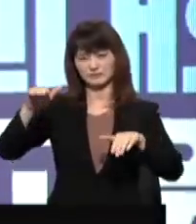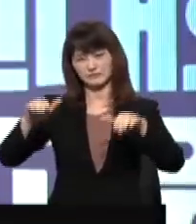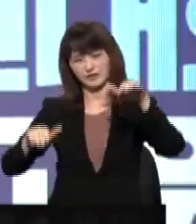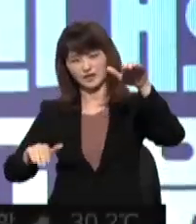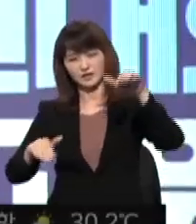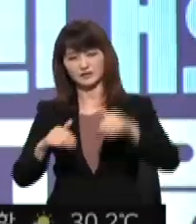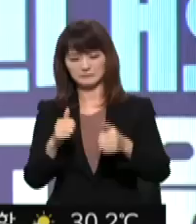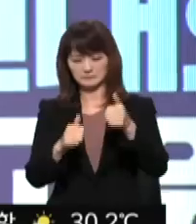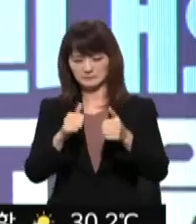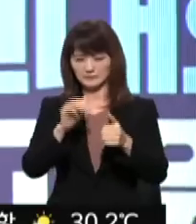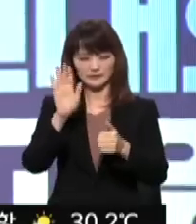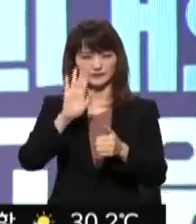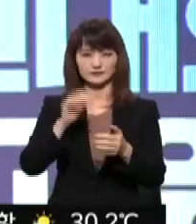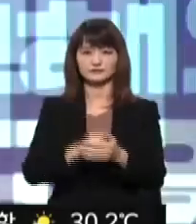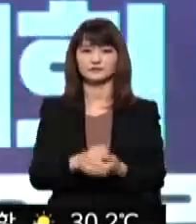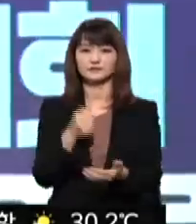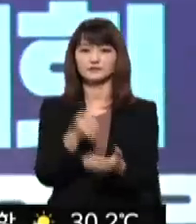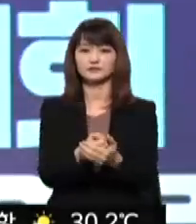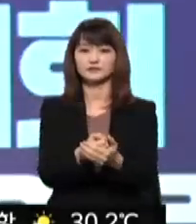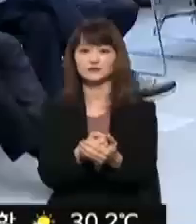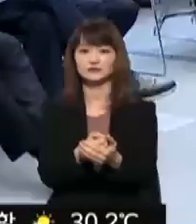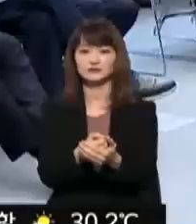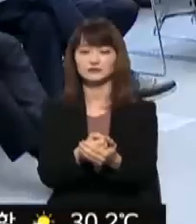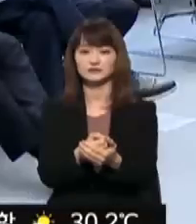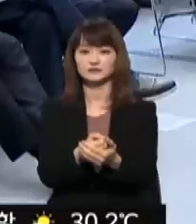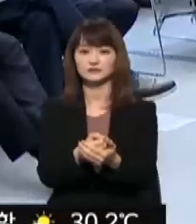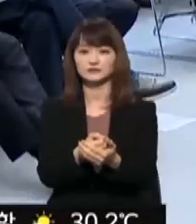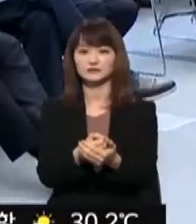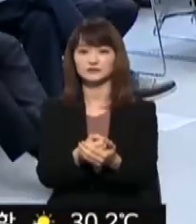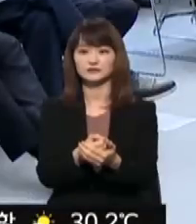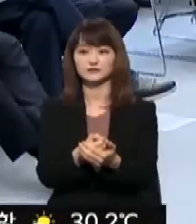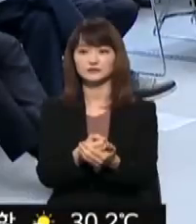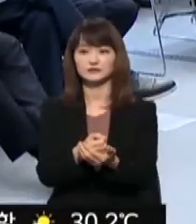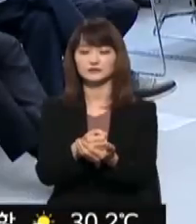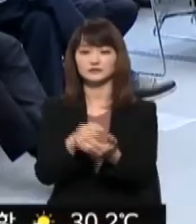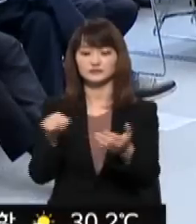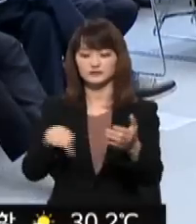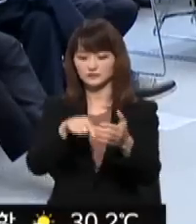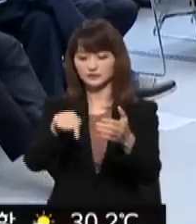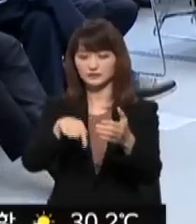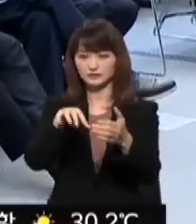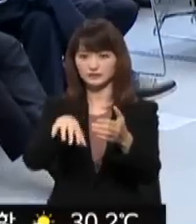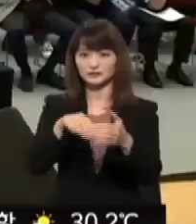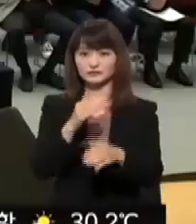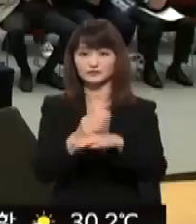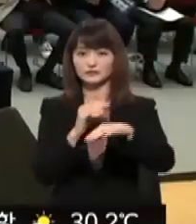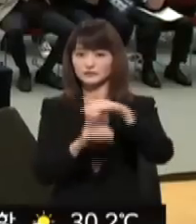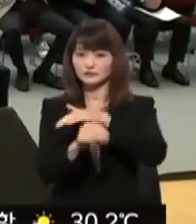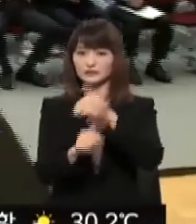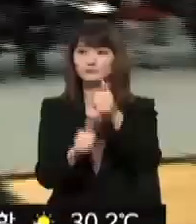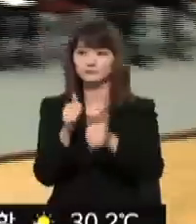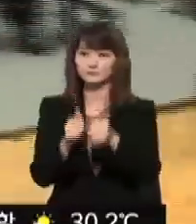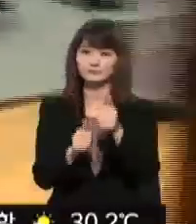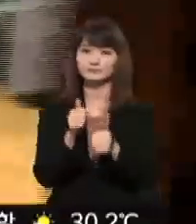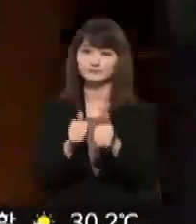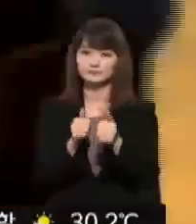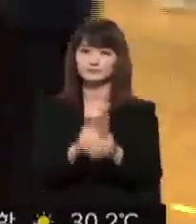정해진 게임에서 이게 이제 뭐 전당대회가 치러지는 상황이어서